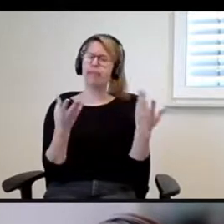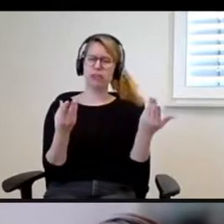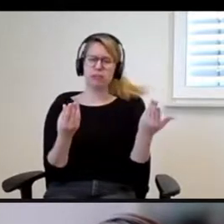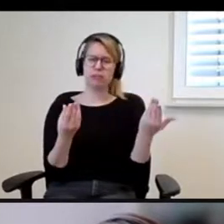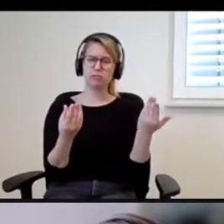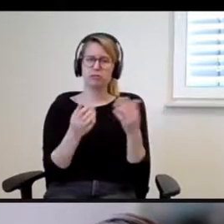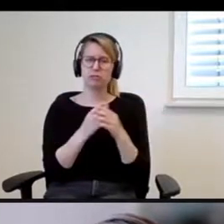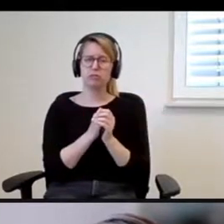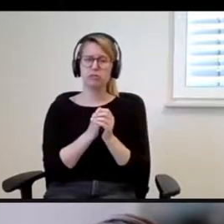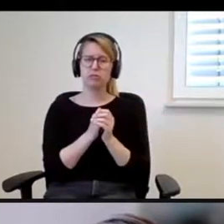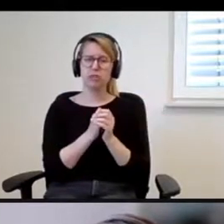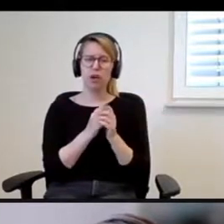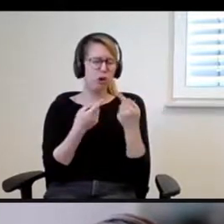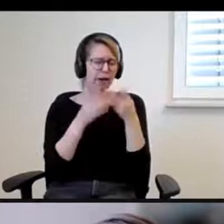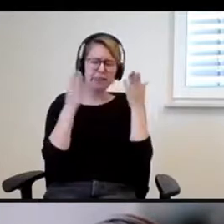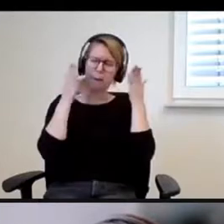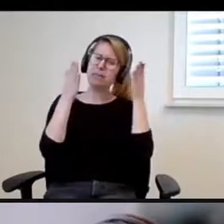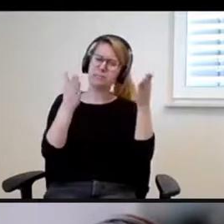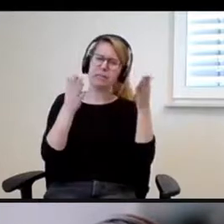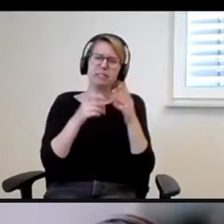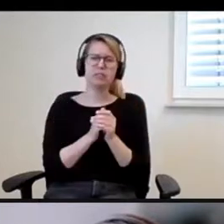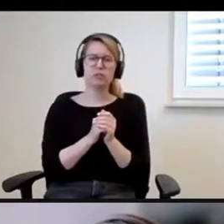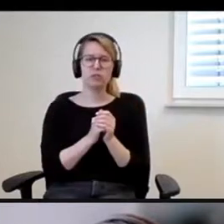chacun puisse participer à la démarche,